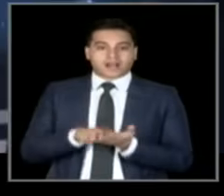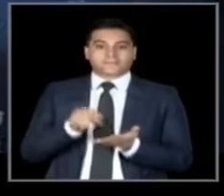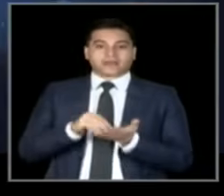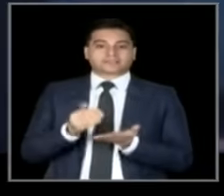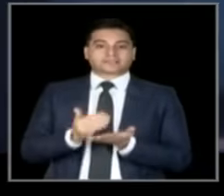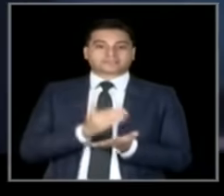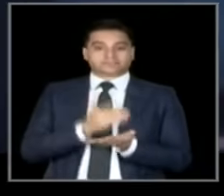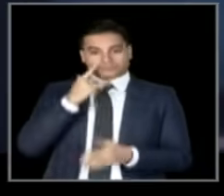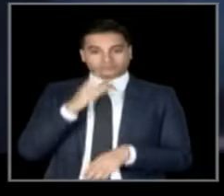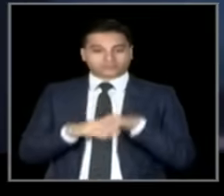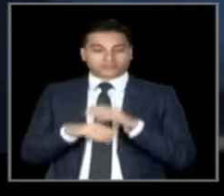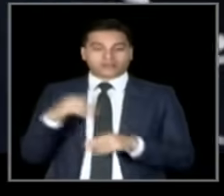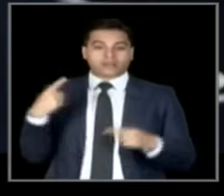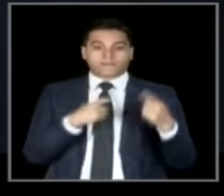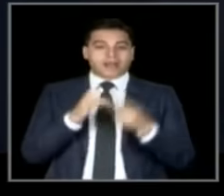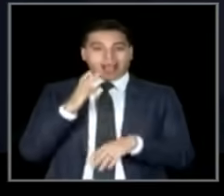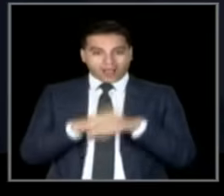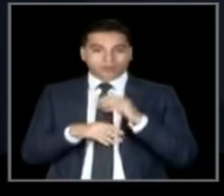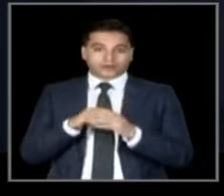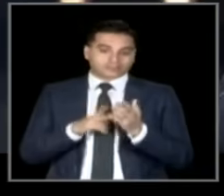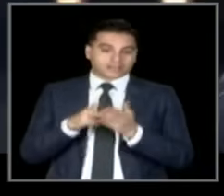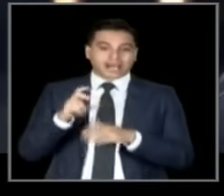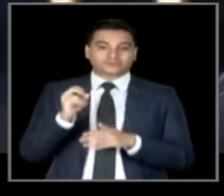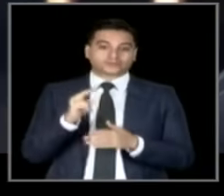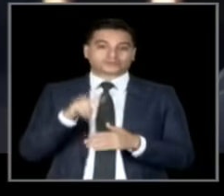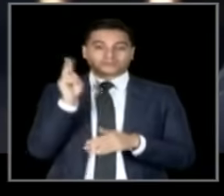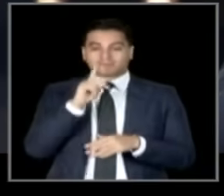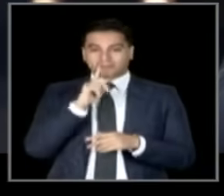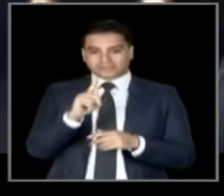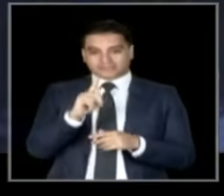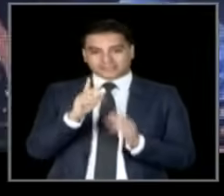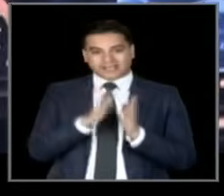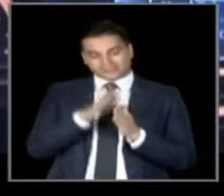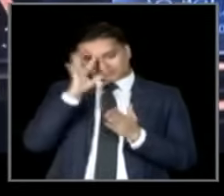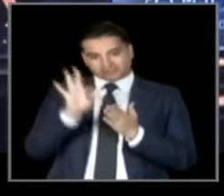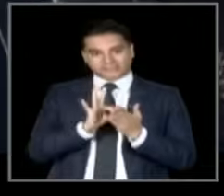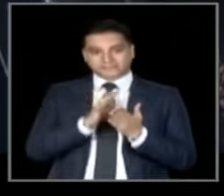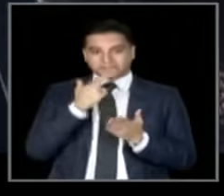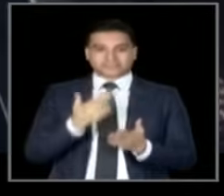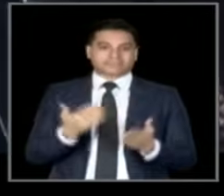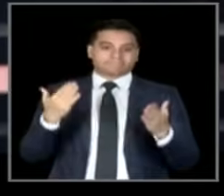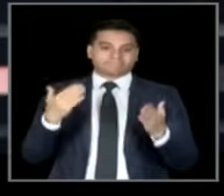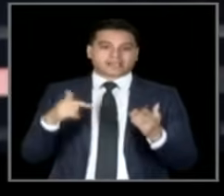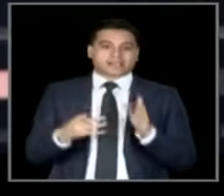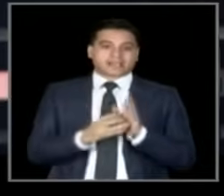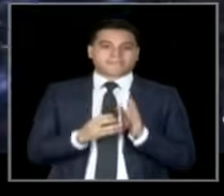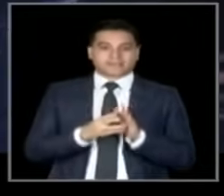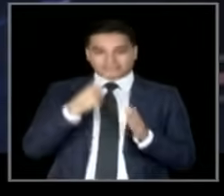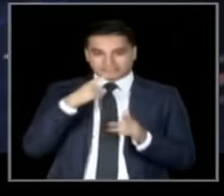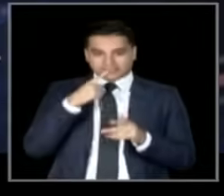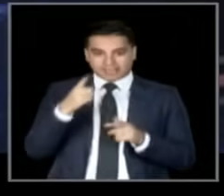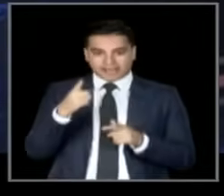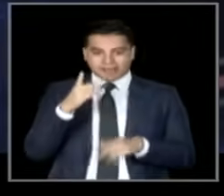البداية. ضربات الجزاء حاولنا ان احنا ناخد ال 25 نقطة عشان نتقدم، بس للأسف ما حالفناش الحظ. جامعة